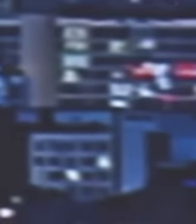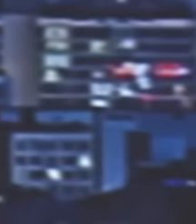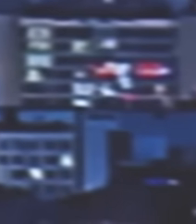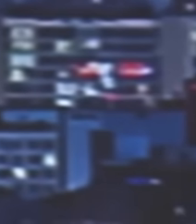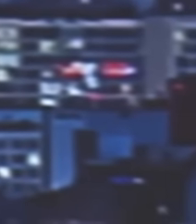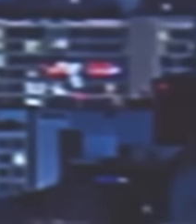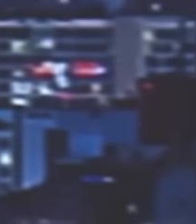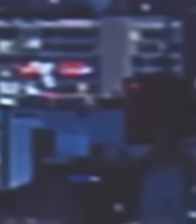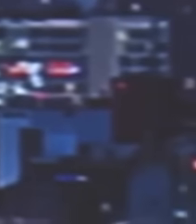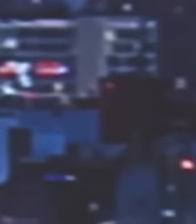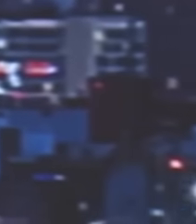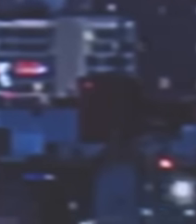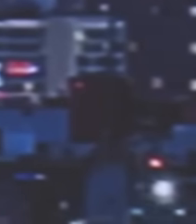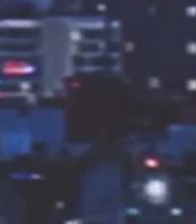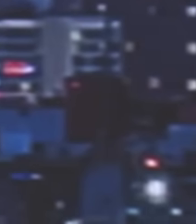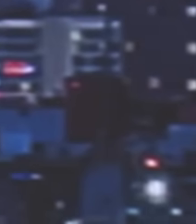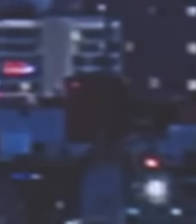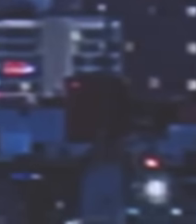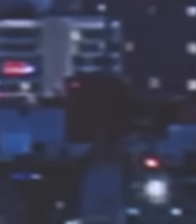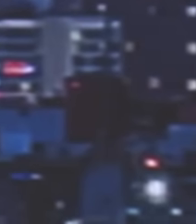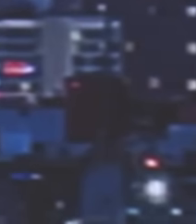뉴스룸에서 뵙겠습니다 y